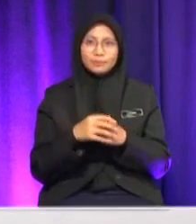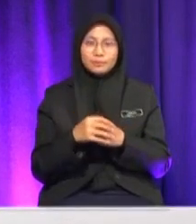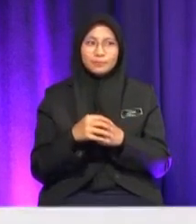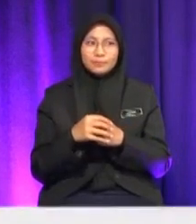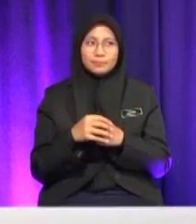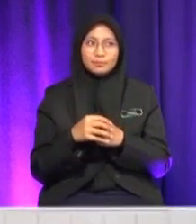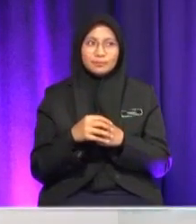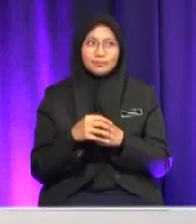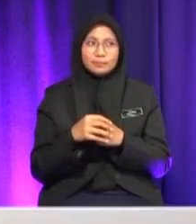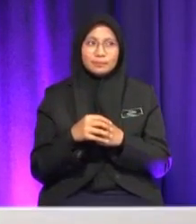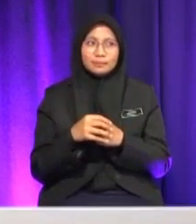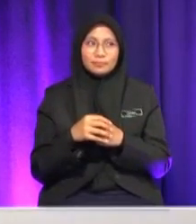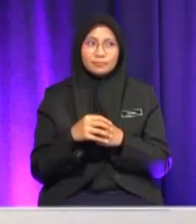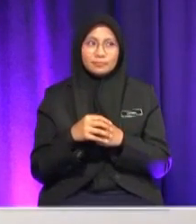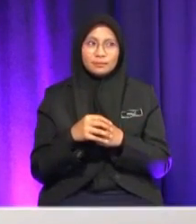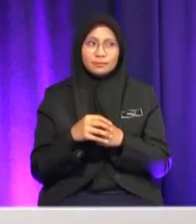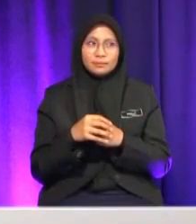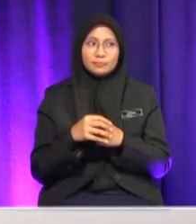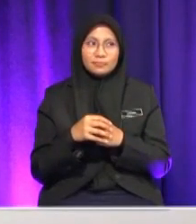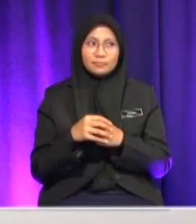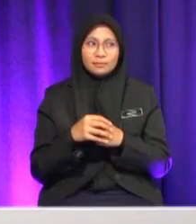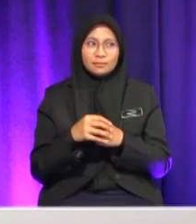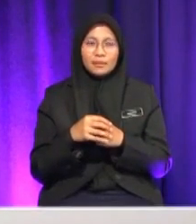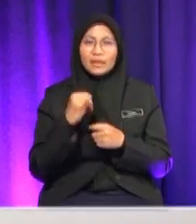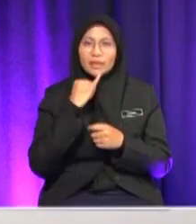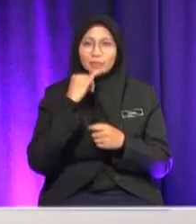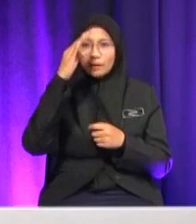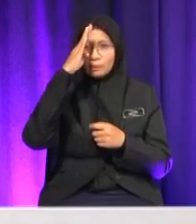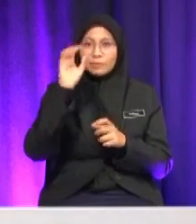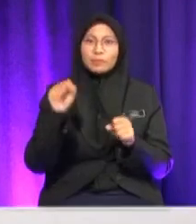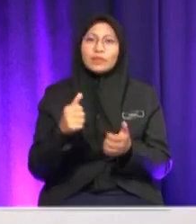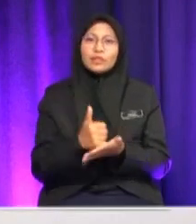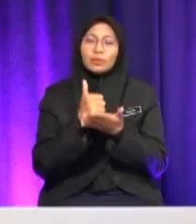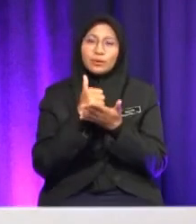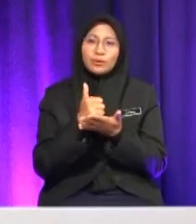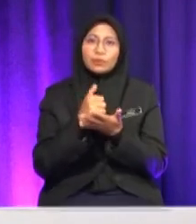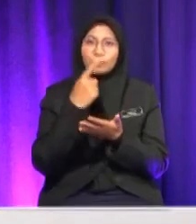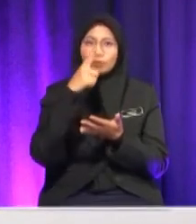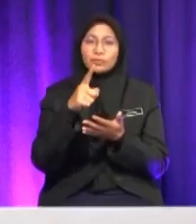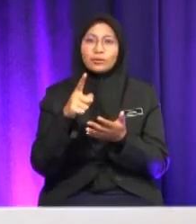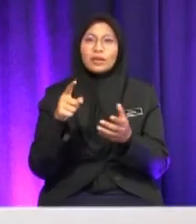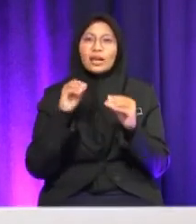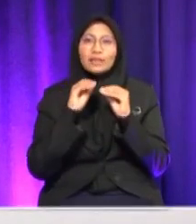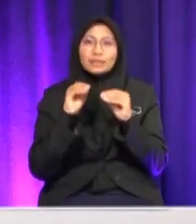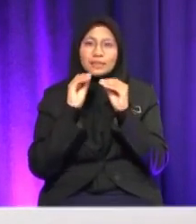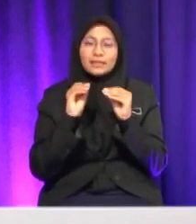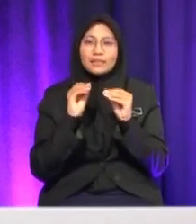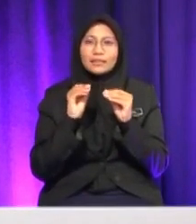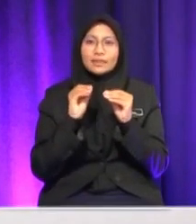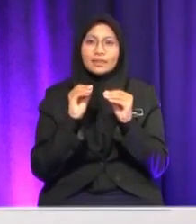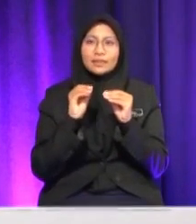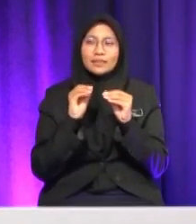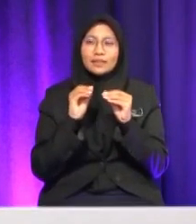tidak sahaja, peranannya tidak sahaja dimainkan oleh remaja tetapi ibu bapa remaja tersebut untuk mendidik anak-anak mereka dengan